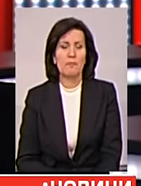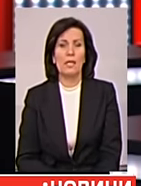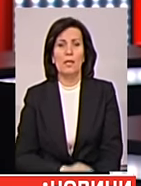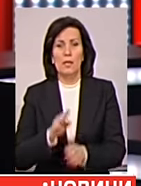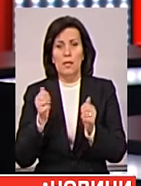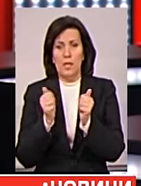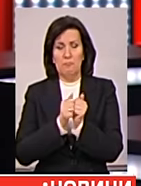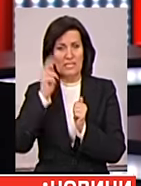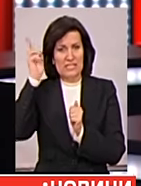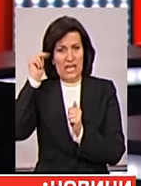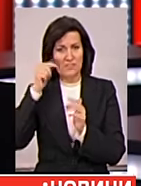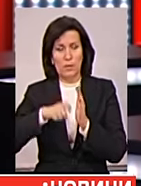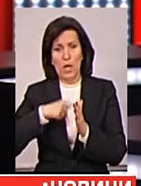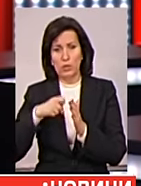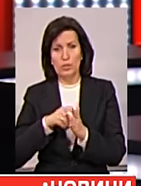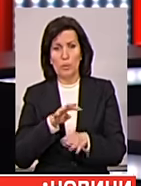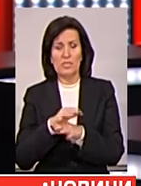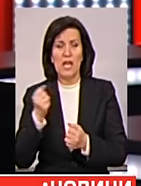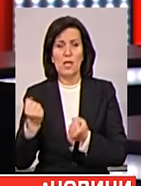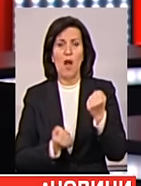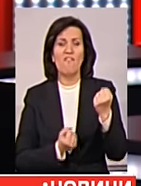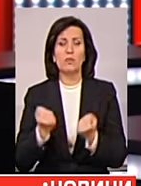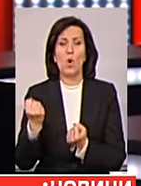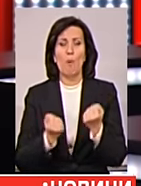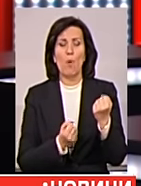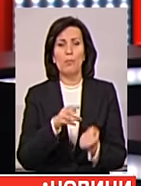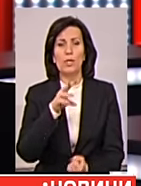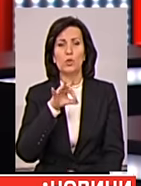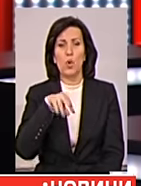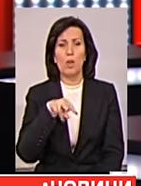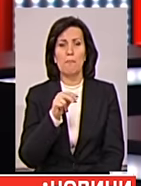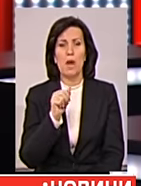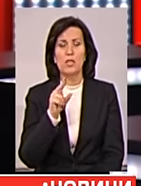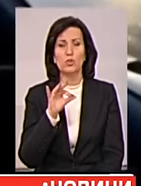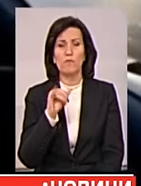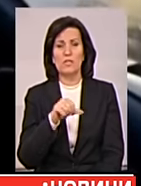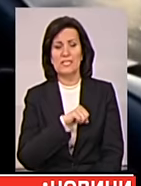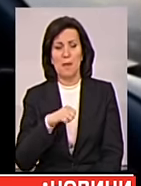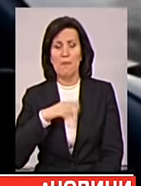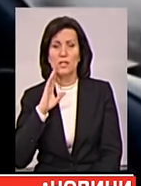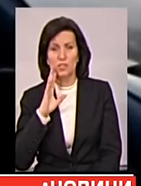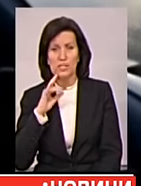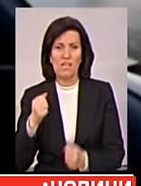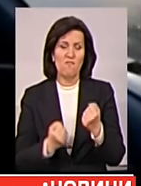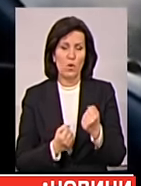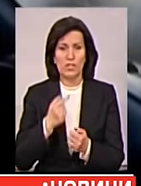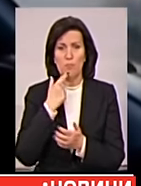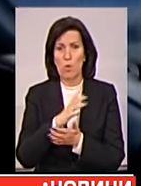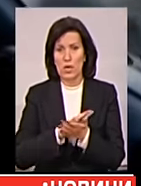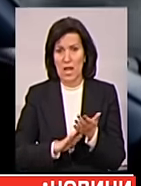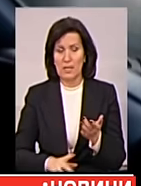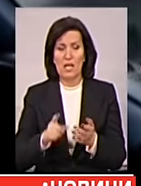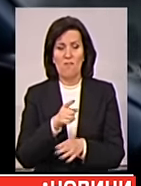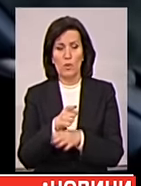Під Зайцевим на Донеччині обстріляли автомобіль волонтерки Юлії Толмачової. Сама жінка та водій машини Сергія Дам'як поранені. Вогонь